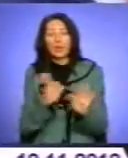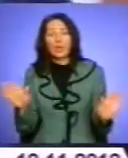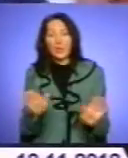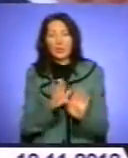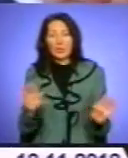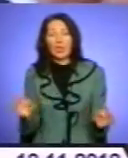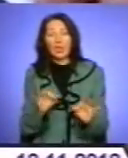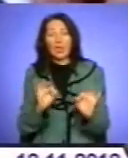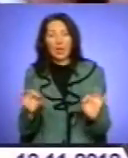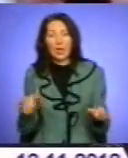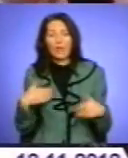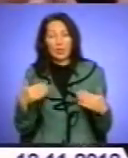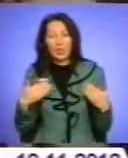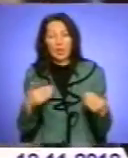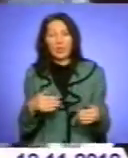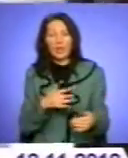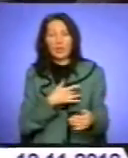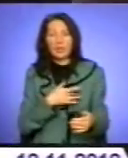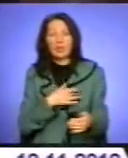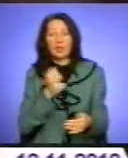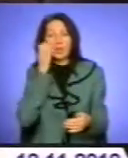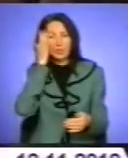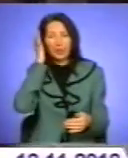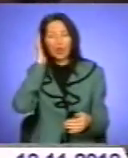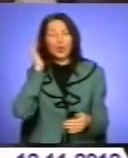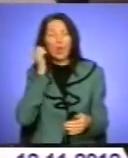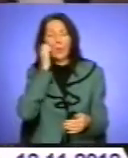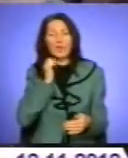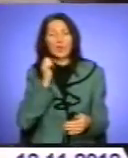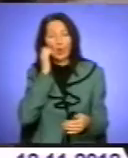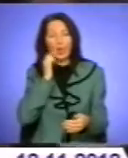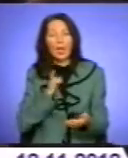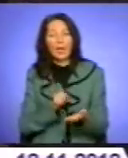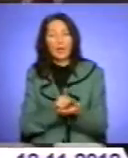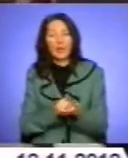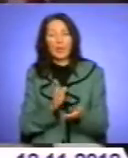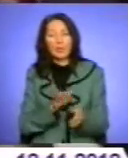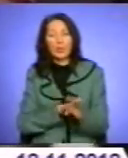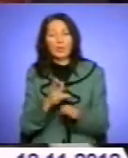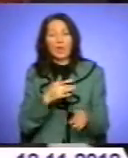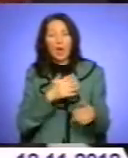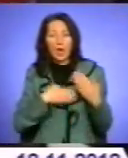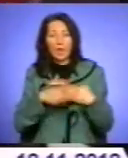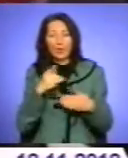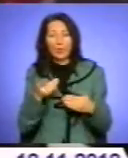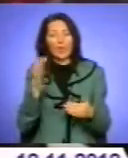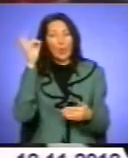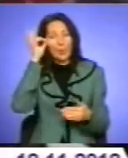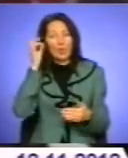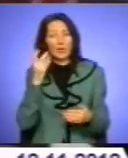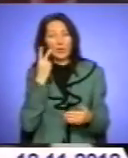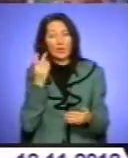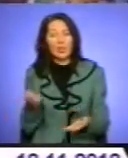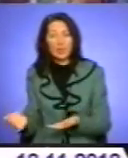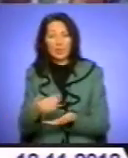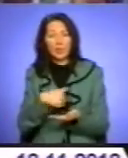серця сивочолих ветеранів та пенсіонерів сповнювала радість, що про них пам'ятають, що завжди знаходять можливість зібрати їх